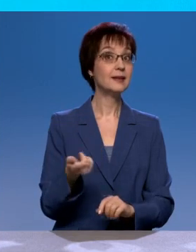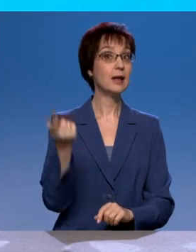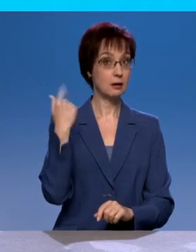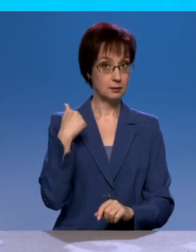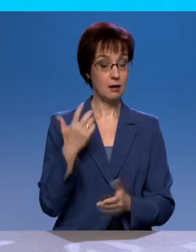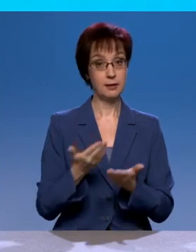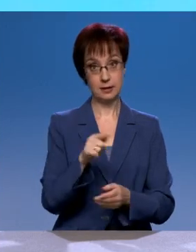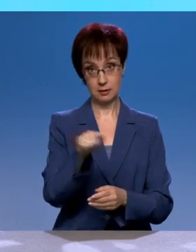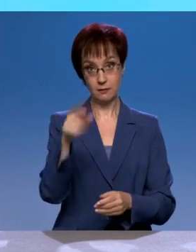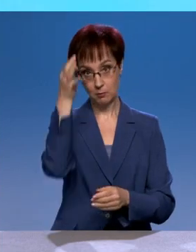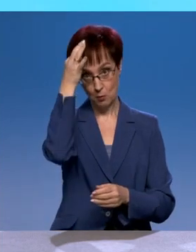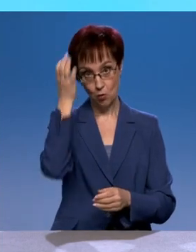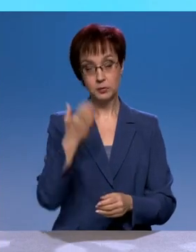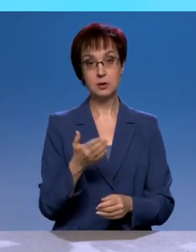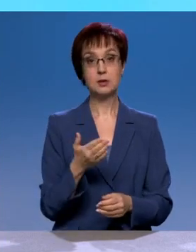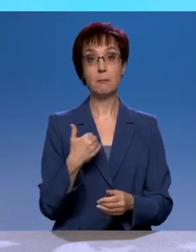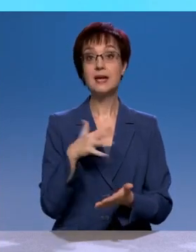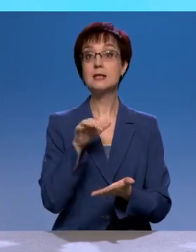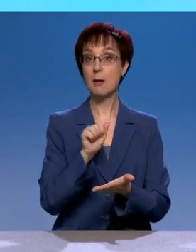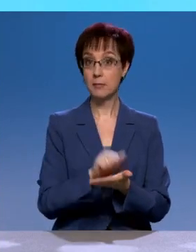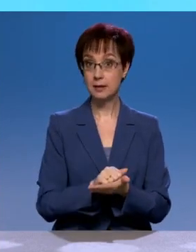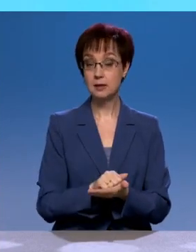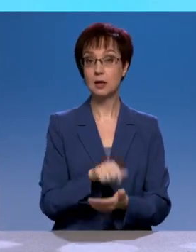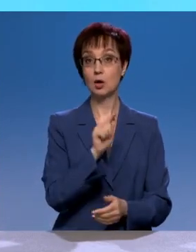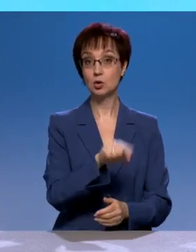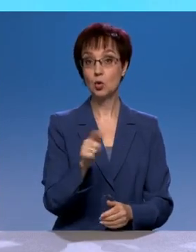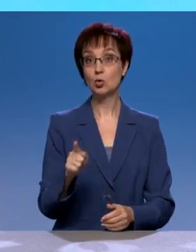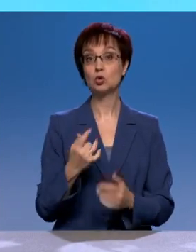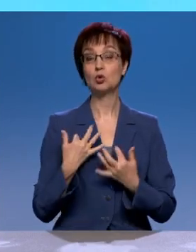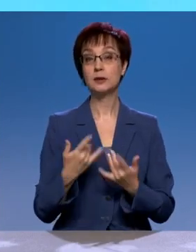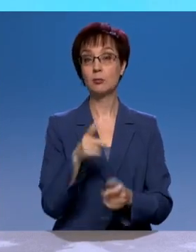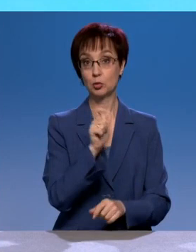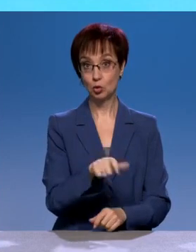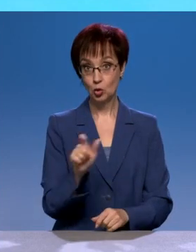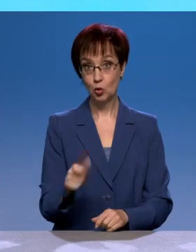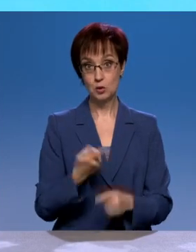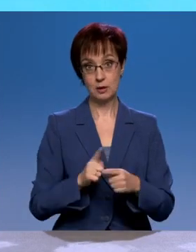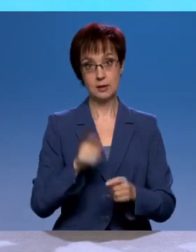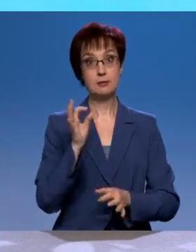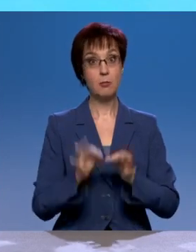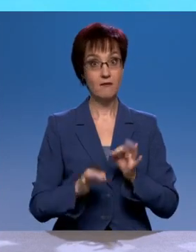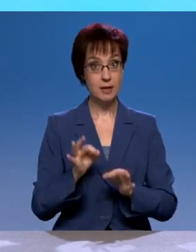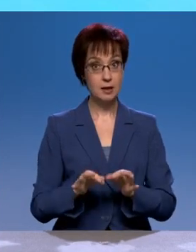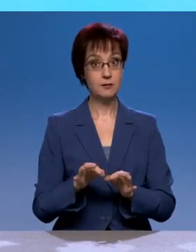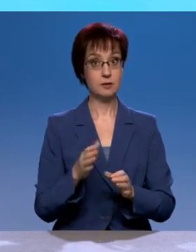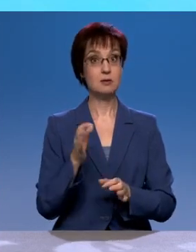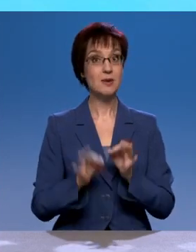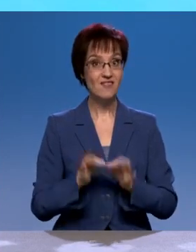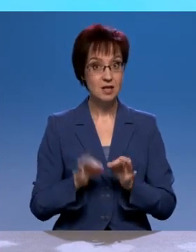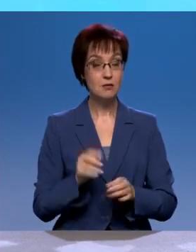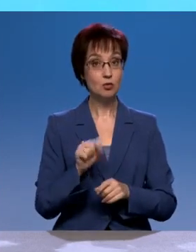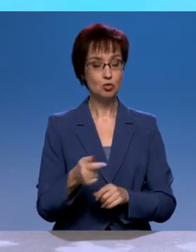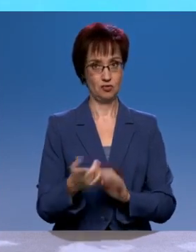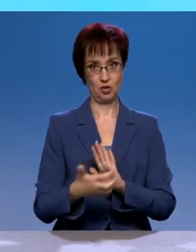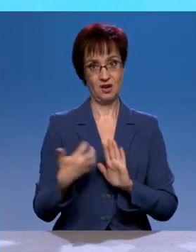мы заметили, что то, что требуют люди, это справедливость. Справедливость – это то, чего не хватает. Это хотя бы то, что